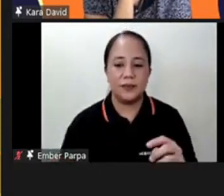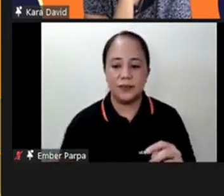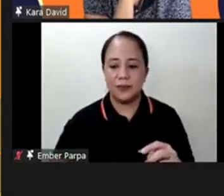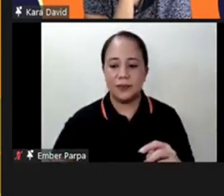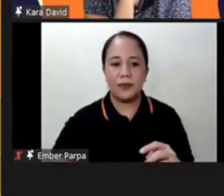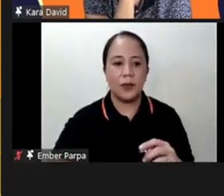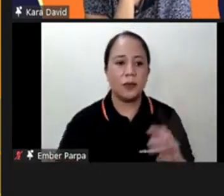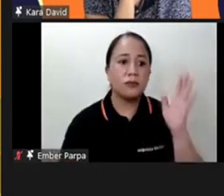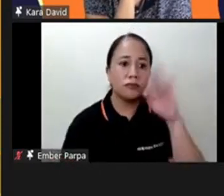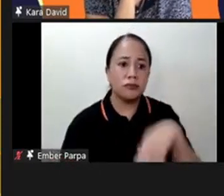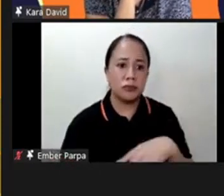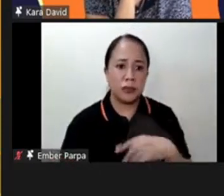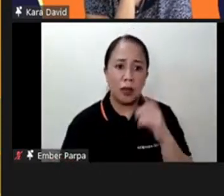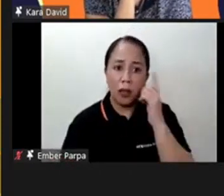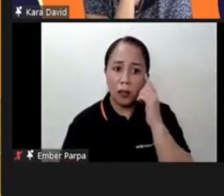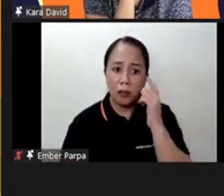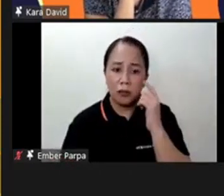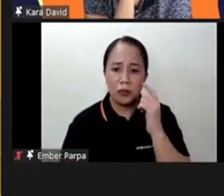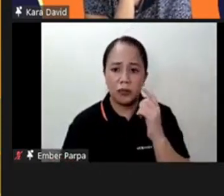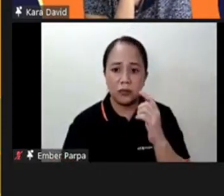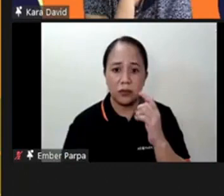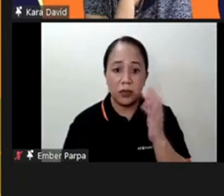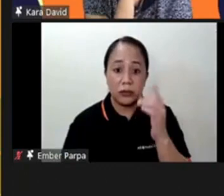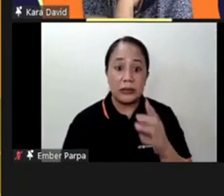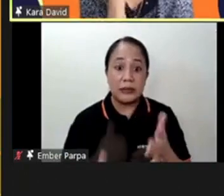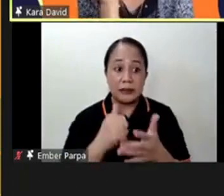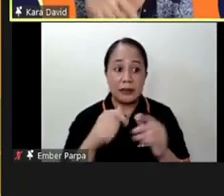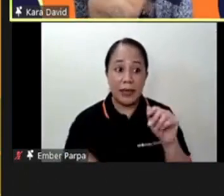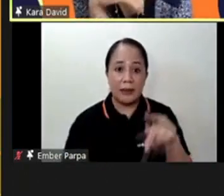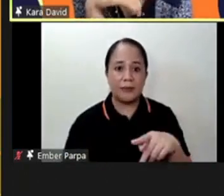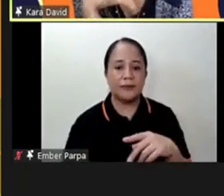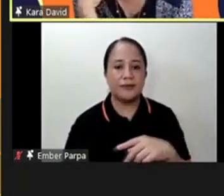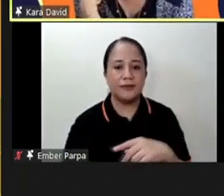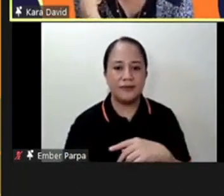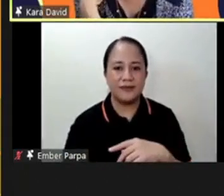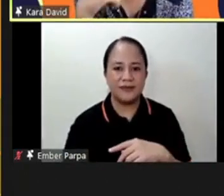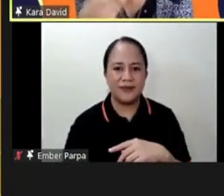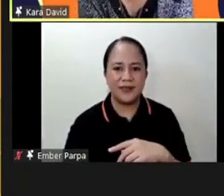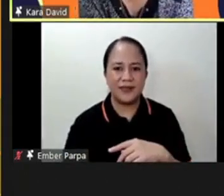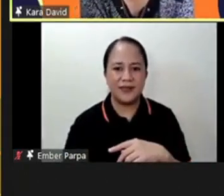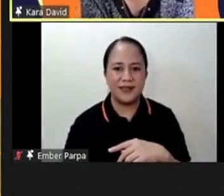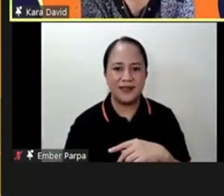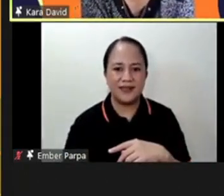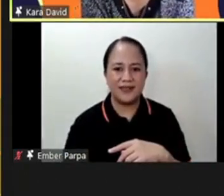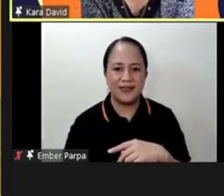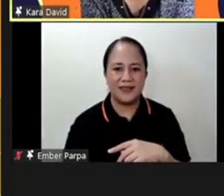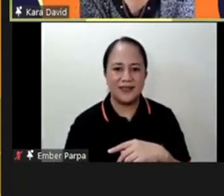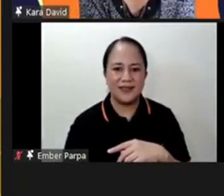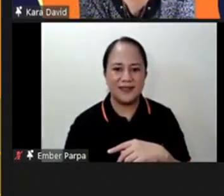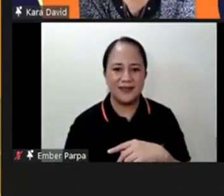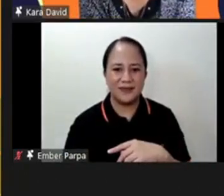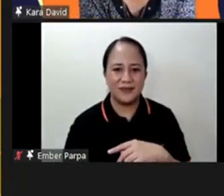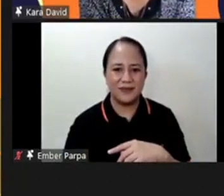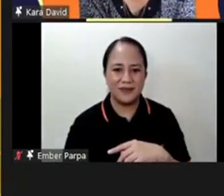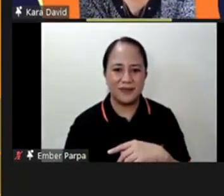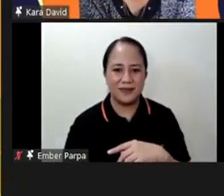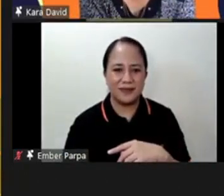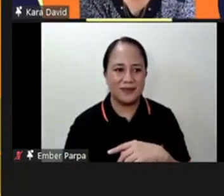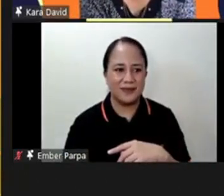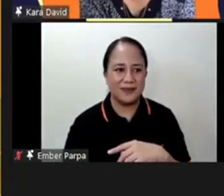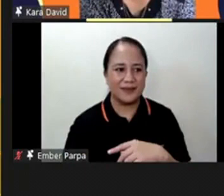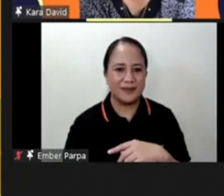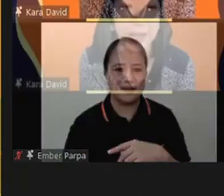ito tingnan mo tong app, nakatulong sa akin. Ano nga ulit yung pangalan ng app? May nagtatanong. Lusog Isip. Ayan,